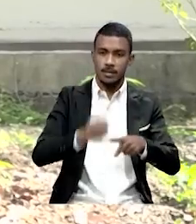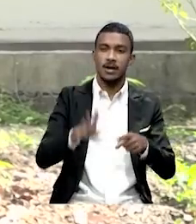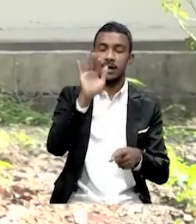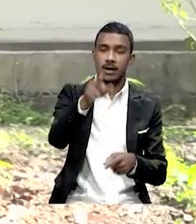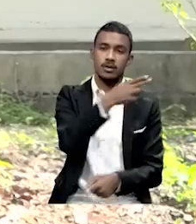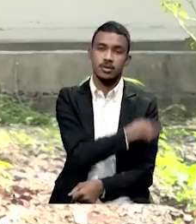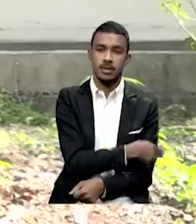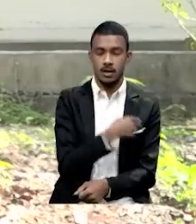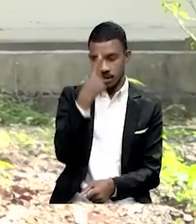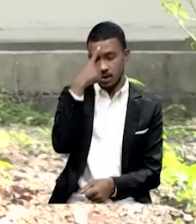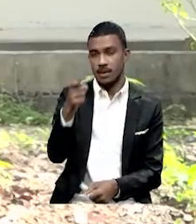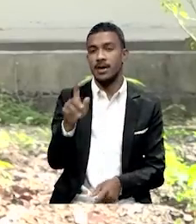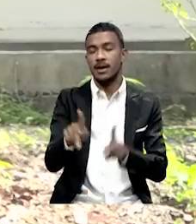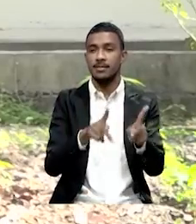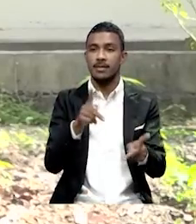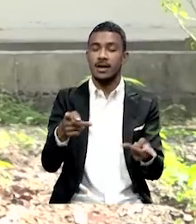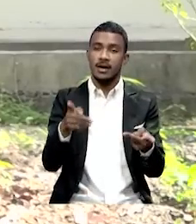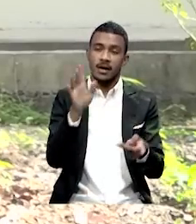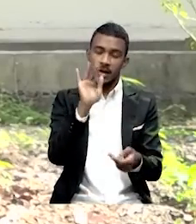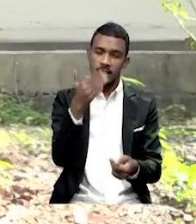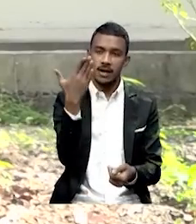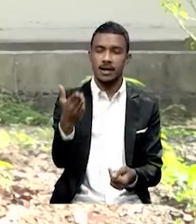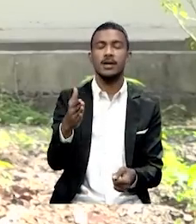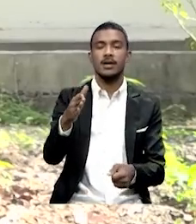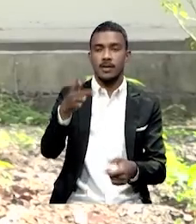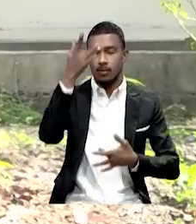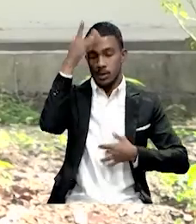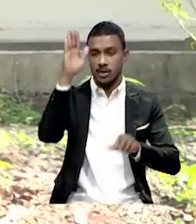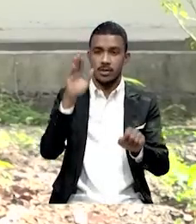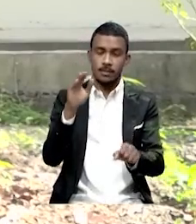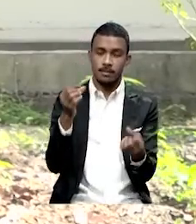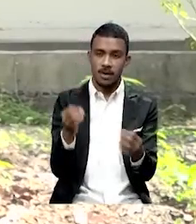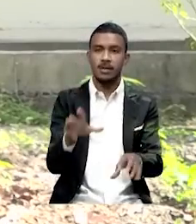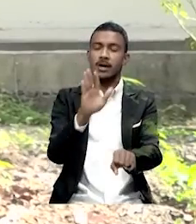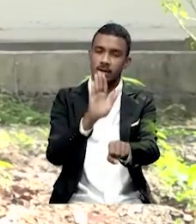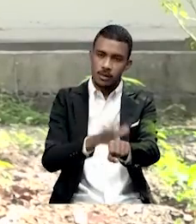ini ansa mau ras barak matu dah tita. Ni be ansa